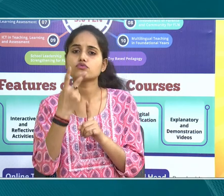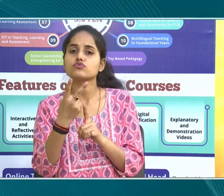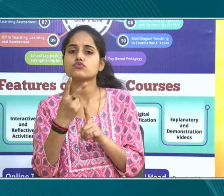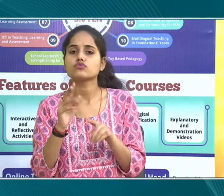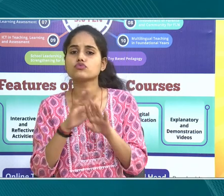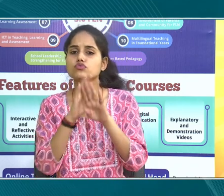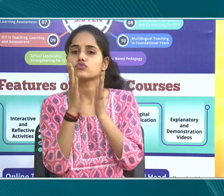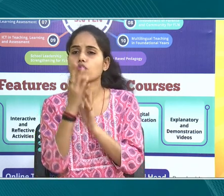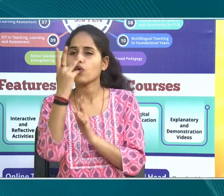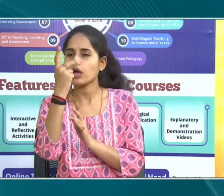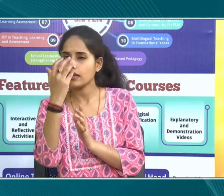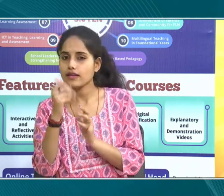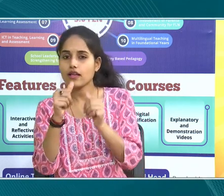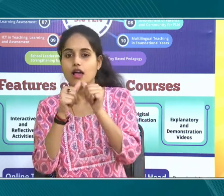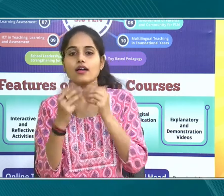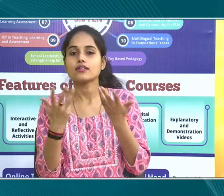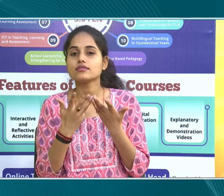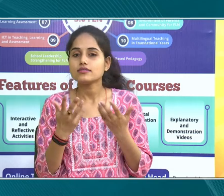है